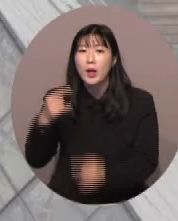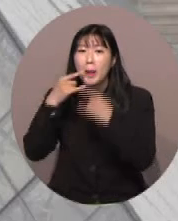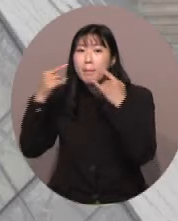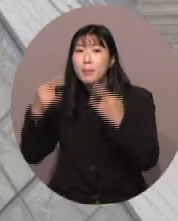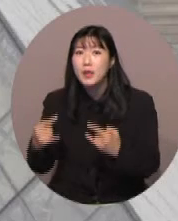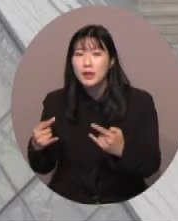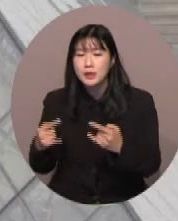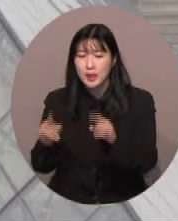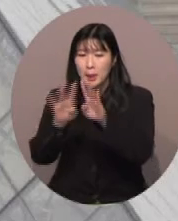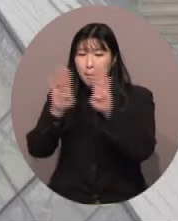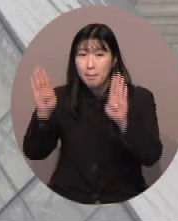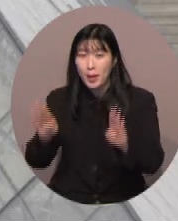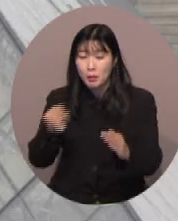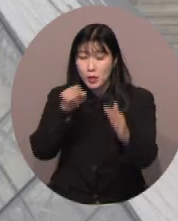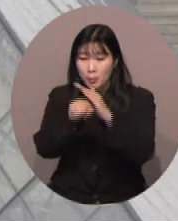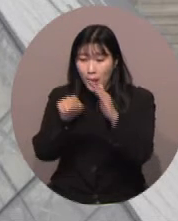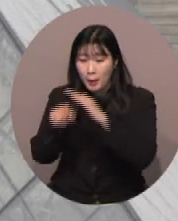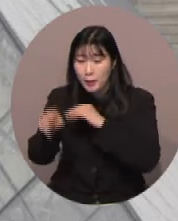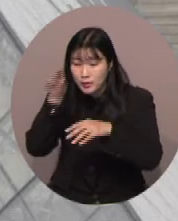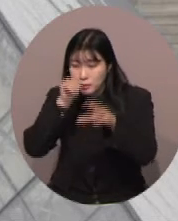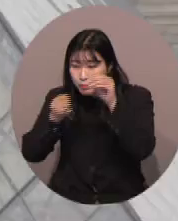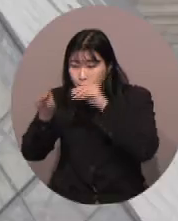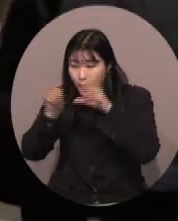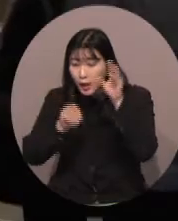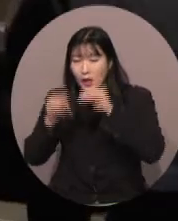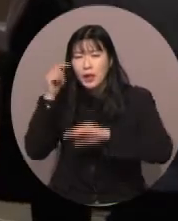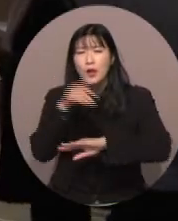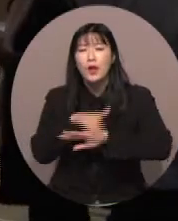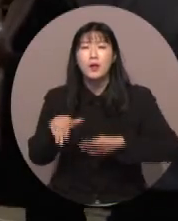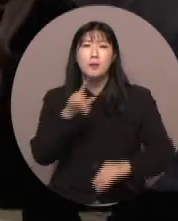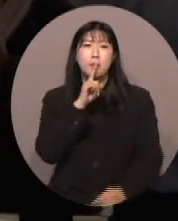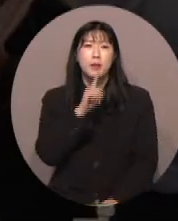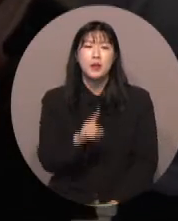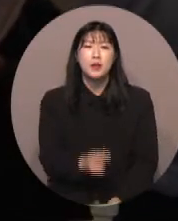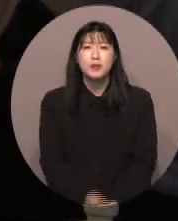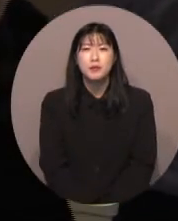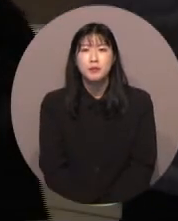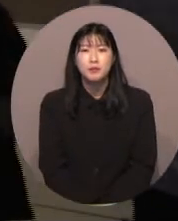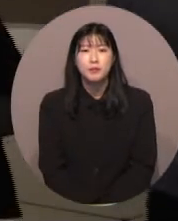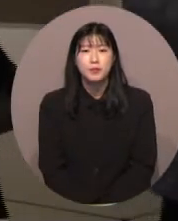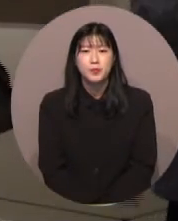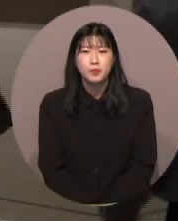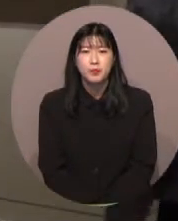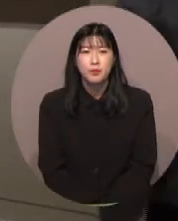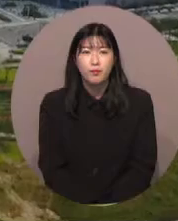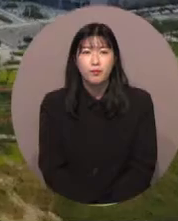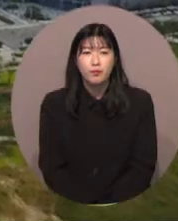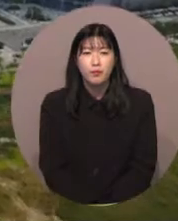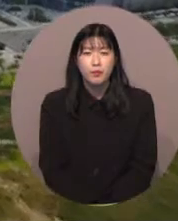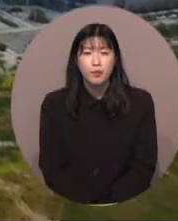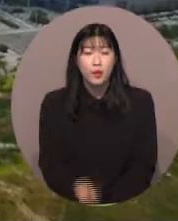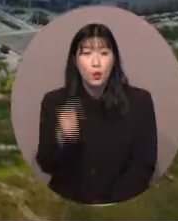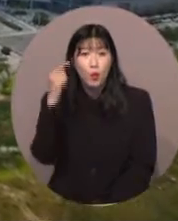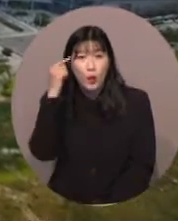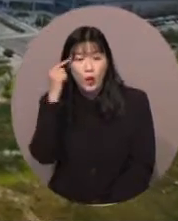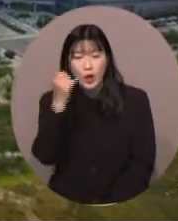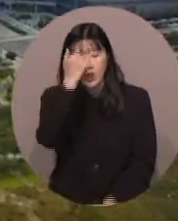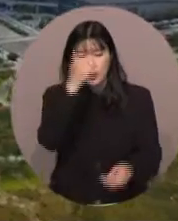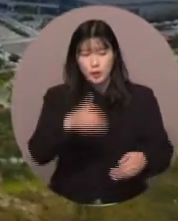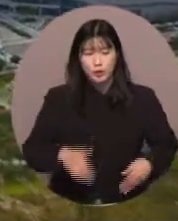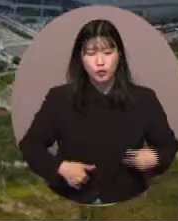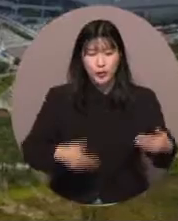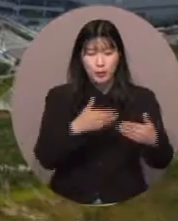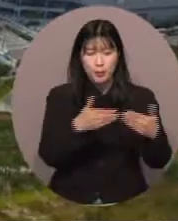프랑스에서 비엔나 역사지구와 루브르 박물관, 베르사유 궁전 등을 방문할 예정입니다. 충남미술관과 도림미술관